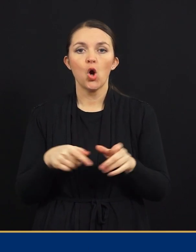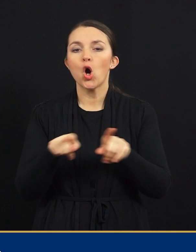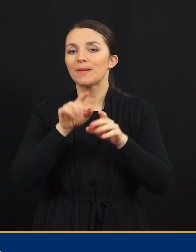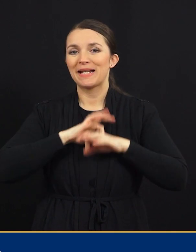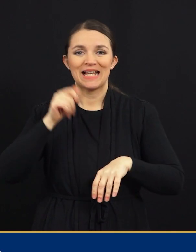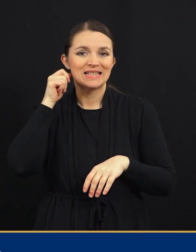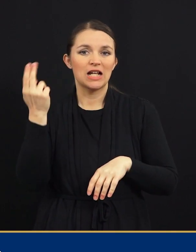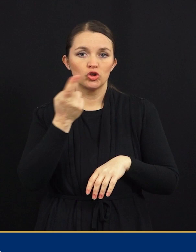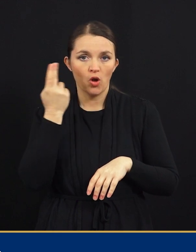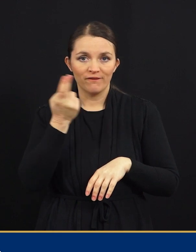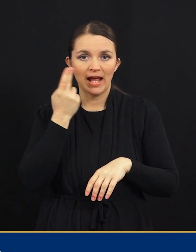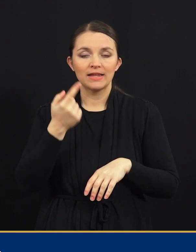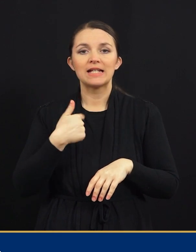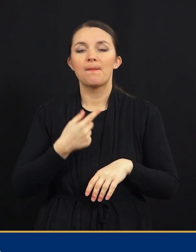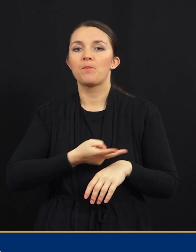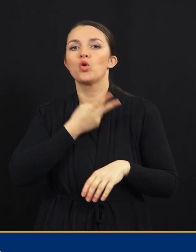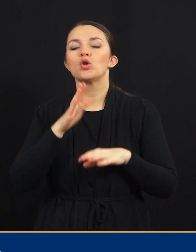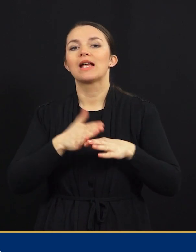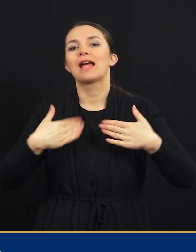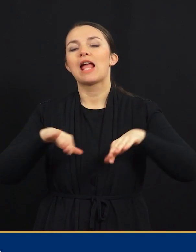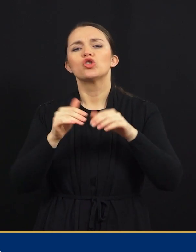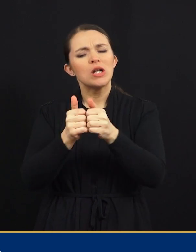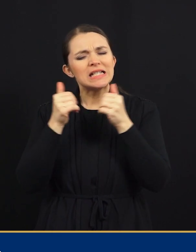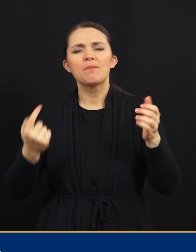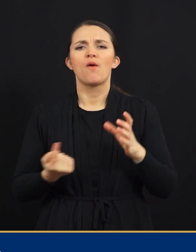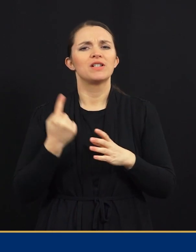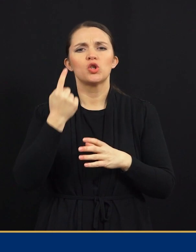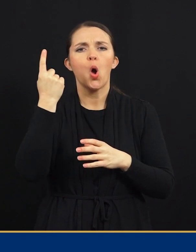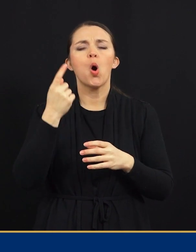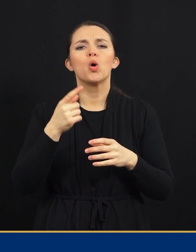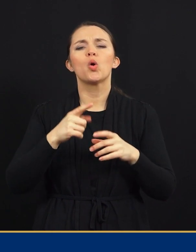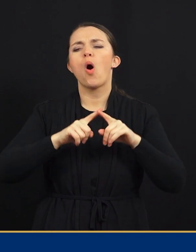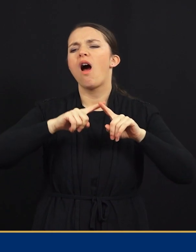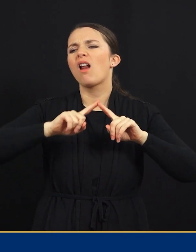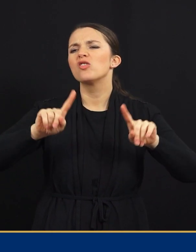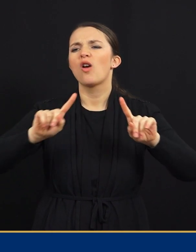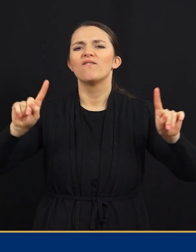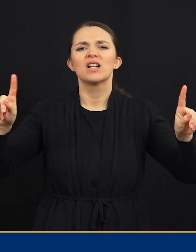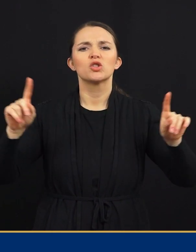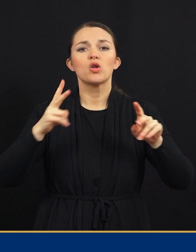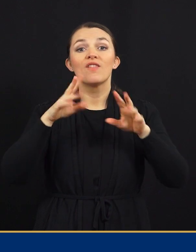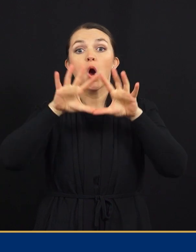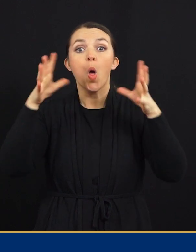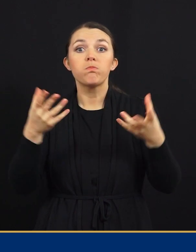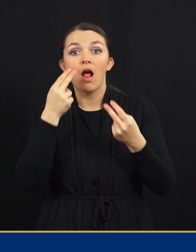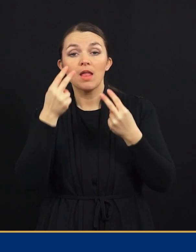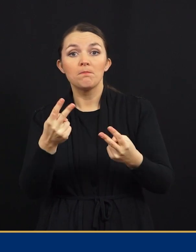Kot predsednica Slovenije sem ponosna na našo izjemno visoko biotsko raznovrstnost v globalnem